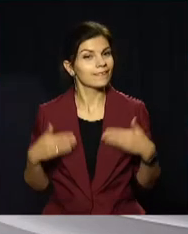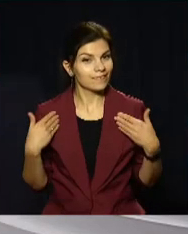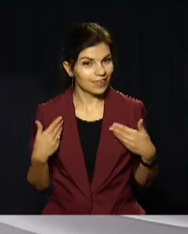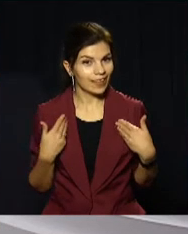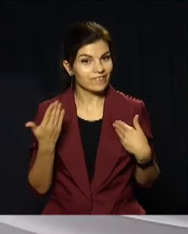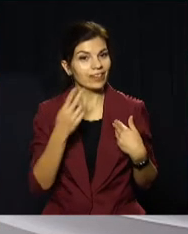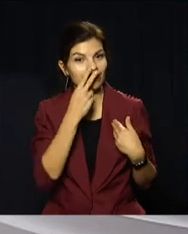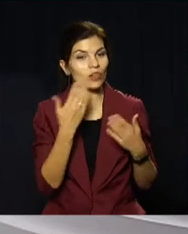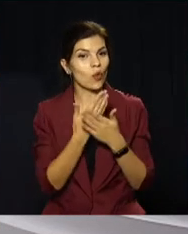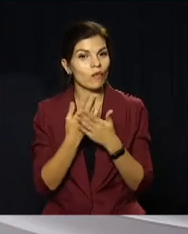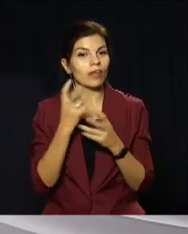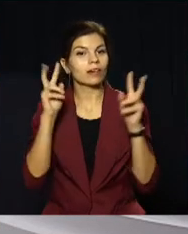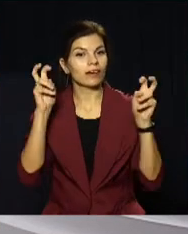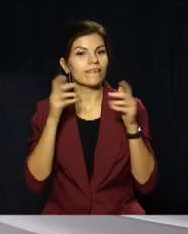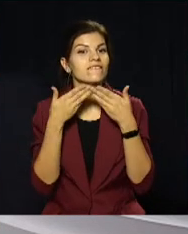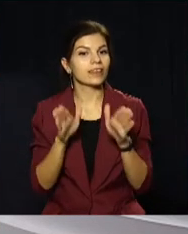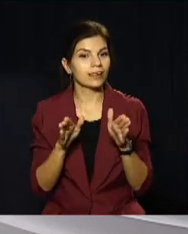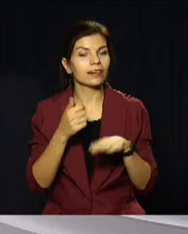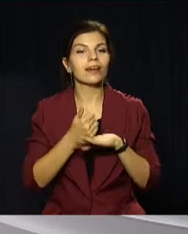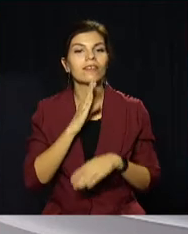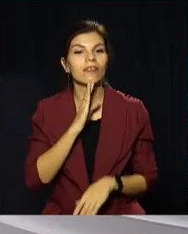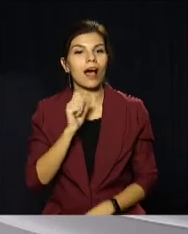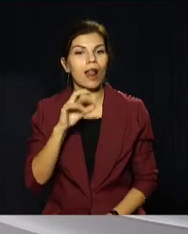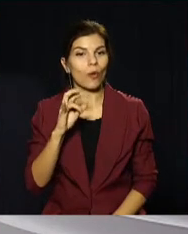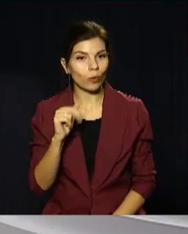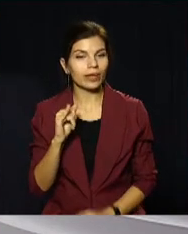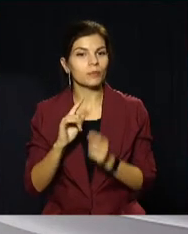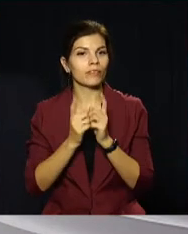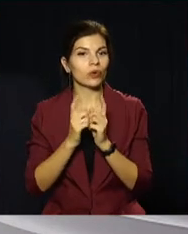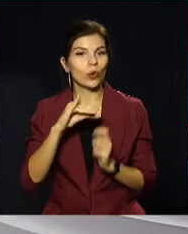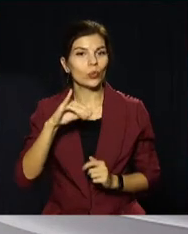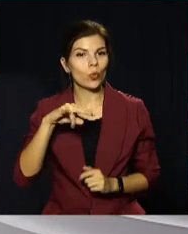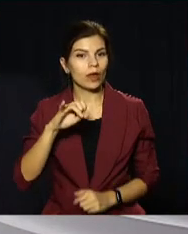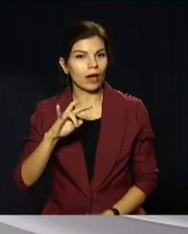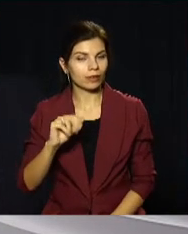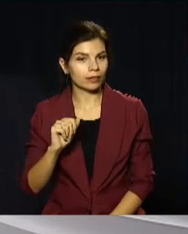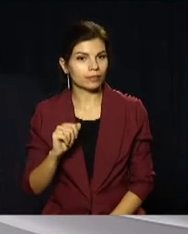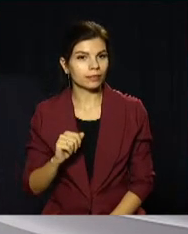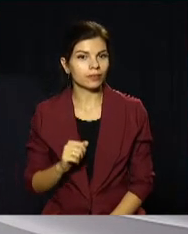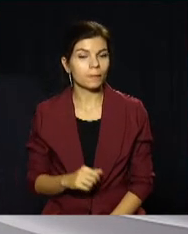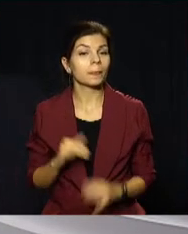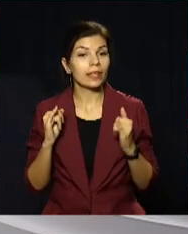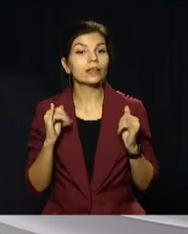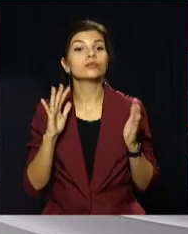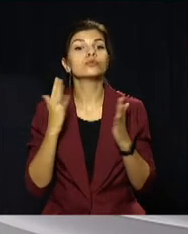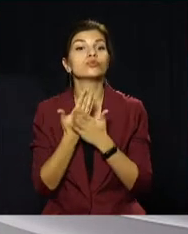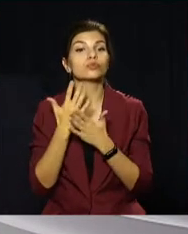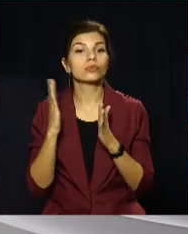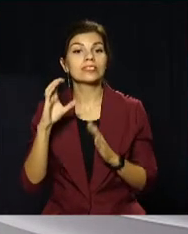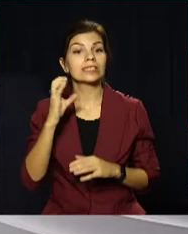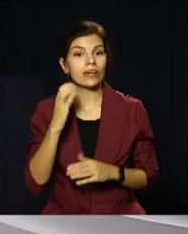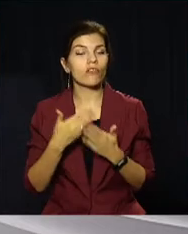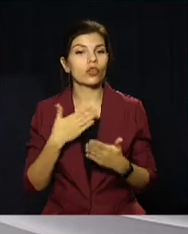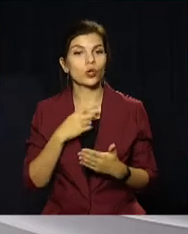Вітаю! Ви дивитесь новини на відкритому в студії Альона Грибельник та сурдоперекладачка Юліана Пугавкіна. І про події середи від